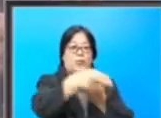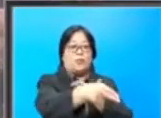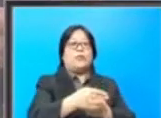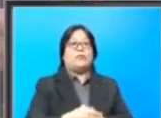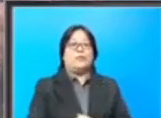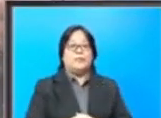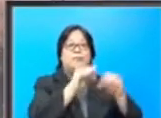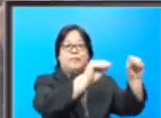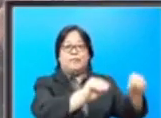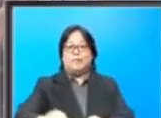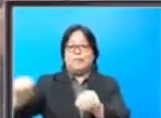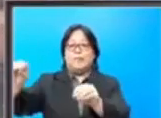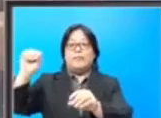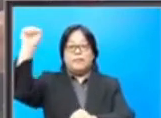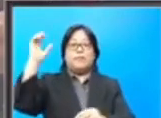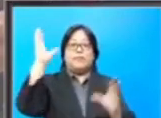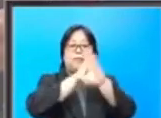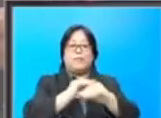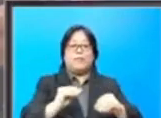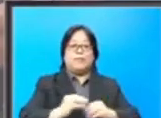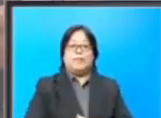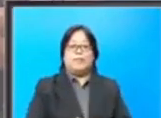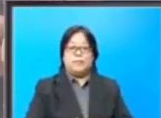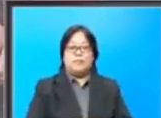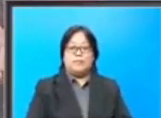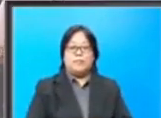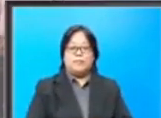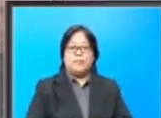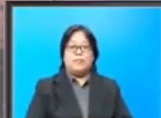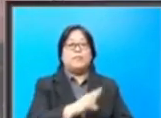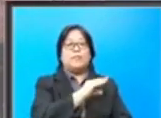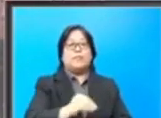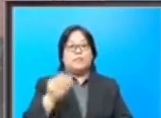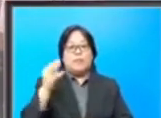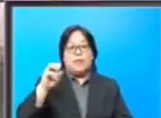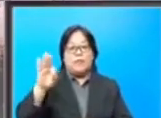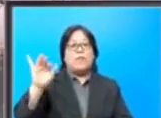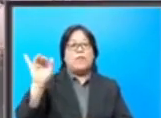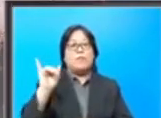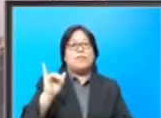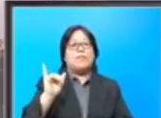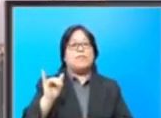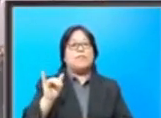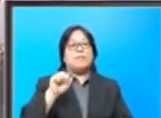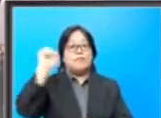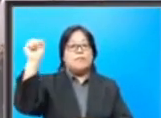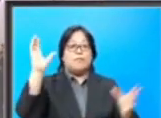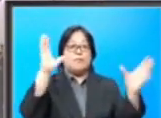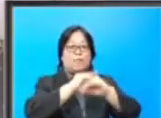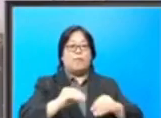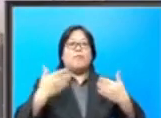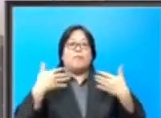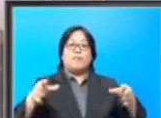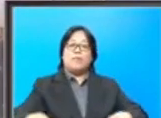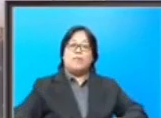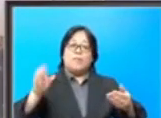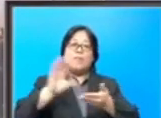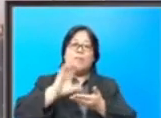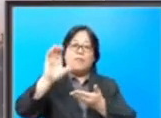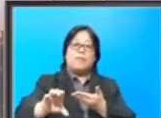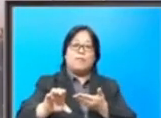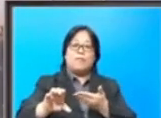dan dipindahkan ke Sabah dan Serawak Hai perangkat juga kementerian keuangan akan menyatakan Sabah dan Serawak sudah diberi